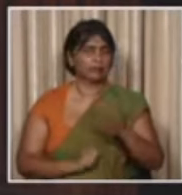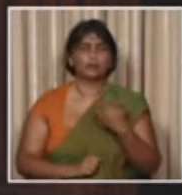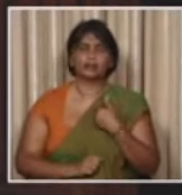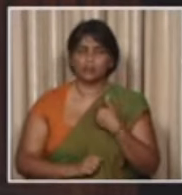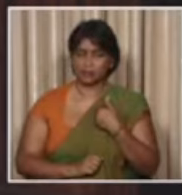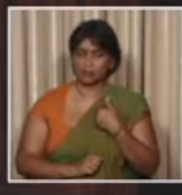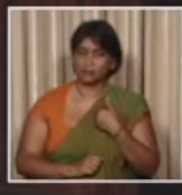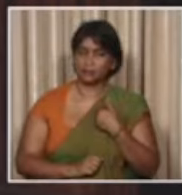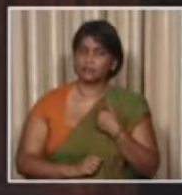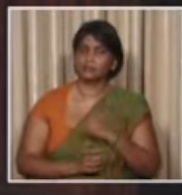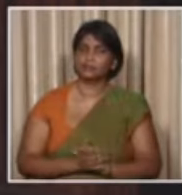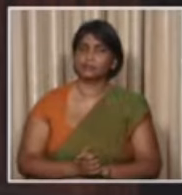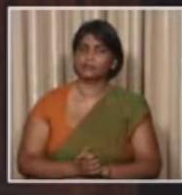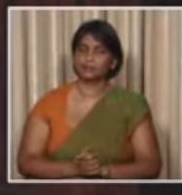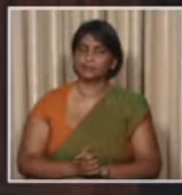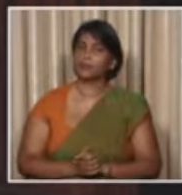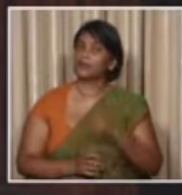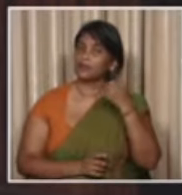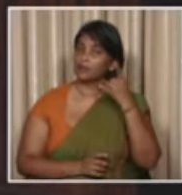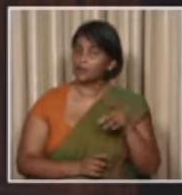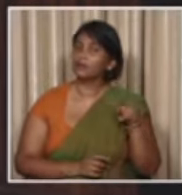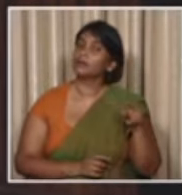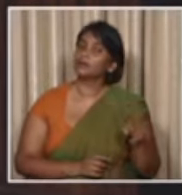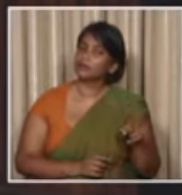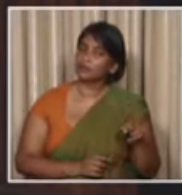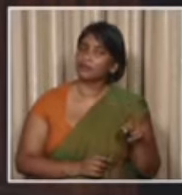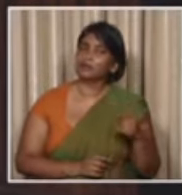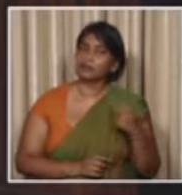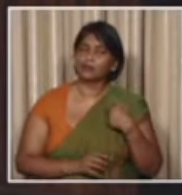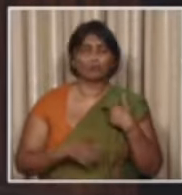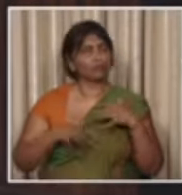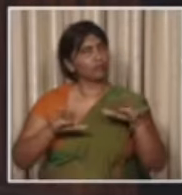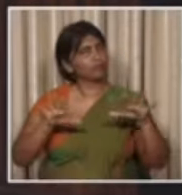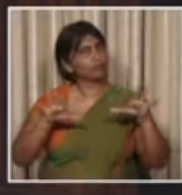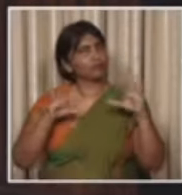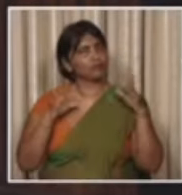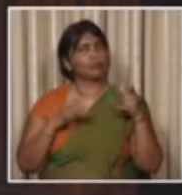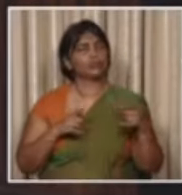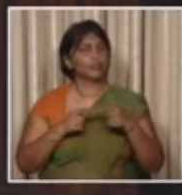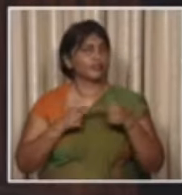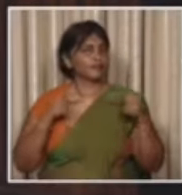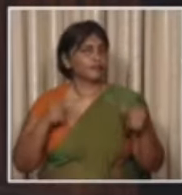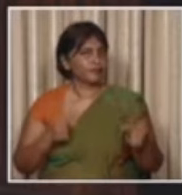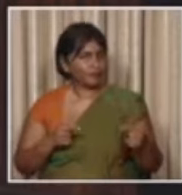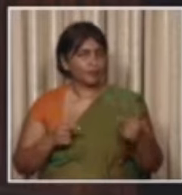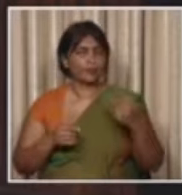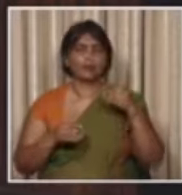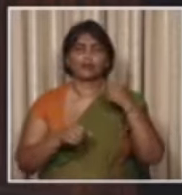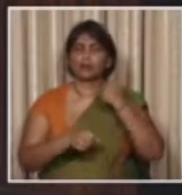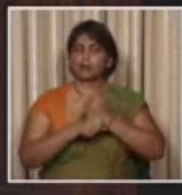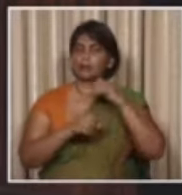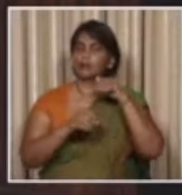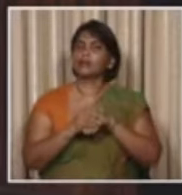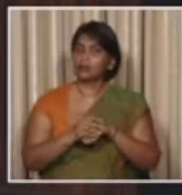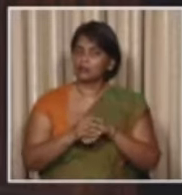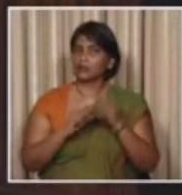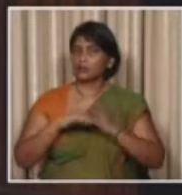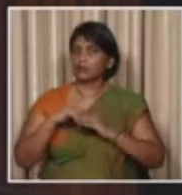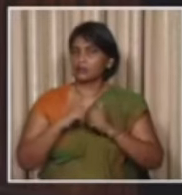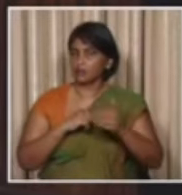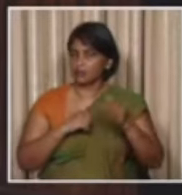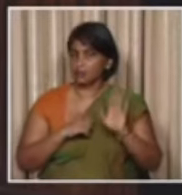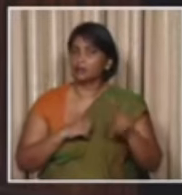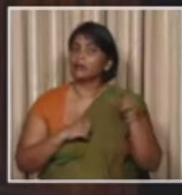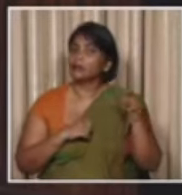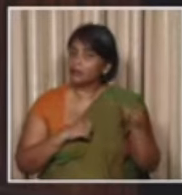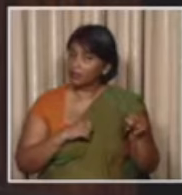තිබෙන්නේ. ඉතින් ඒක නිසා මේක මම හිතන්නේ පුදුම වැඩක්. විපක්ෂයේ ආණ්ඩුවේ ඉන්න කාලේ තමයි මේක සිදු වුණේ.